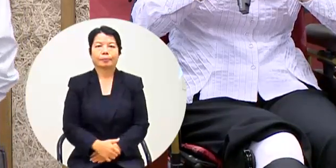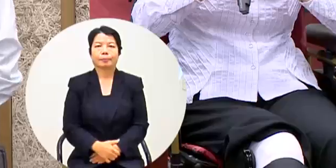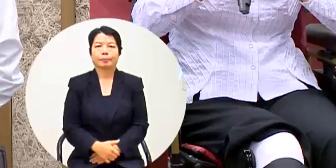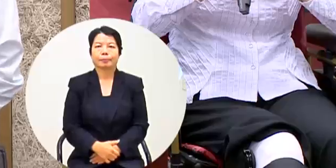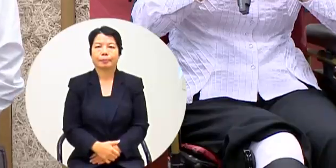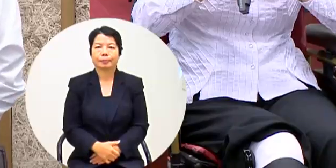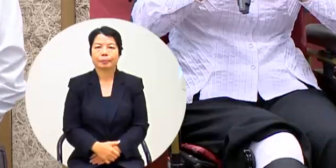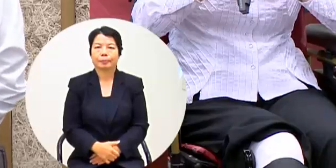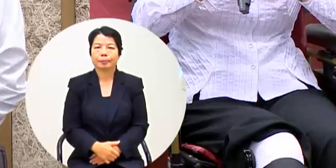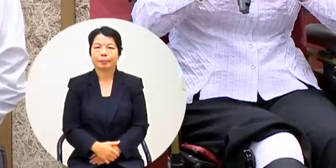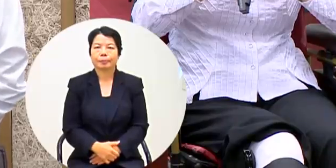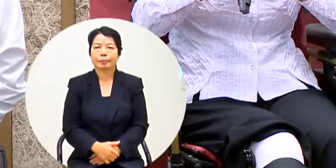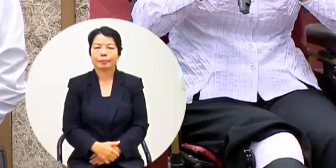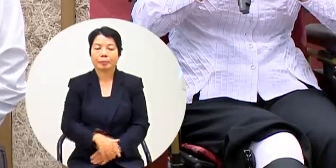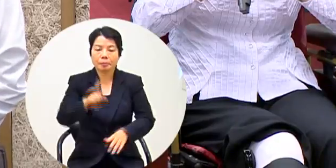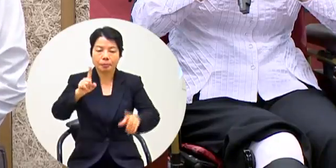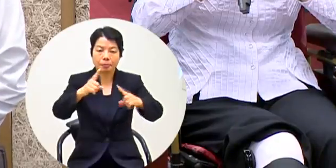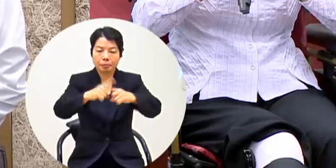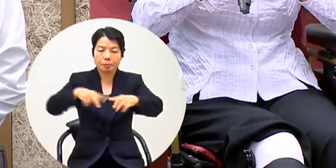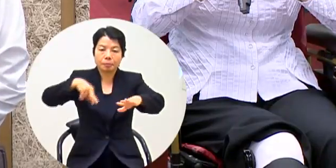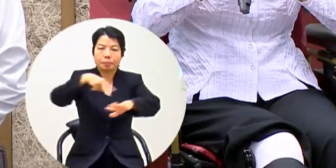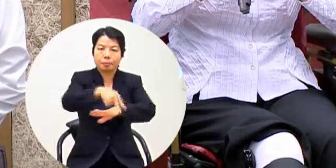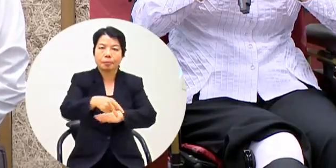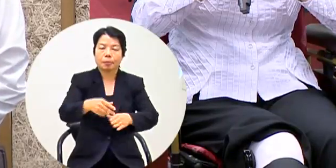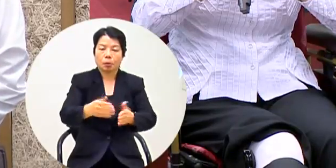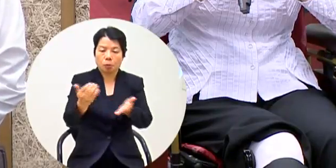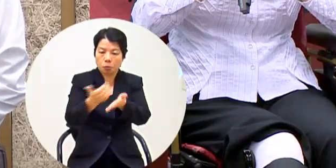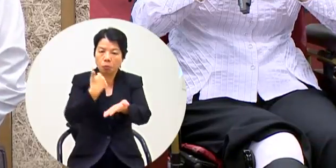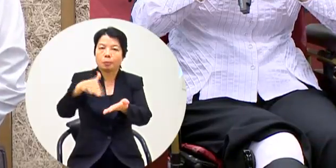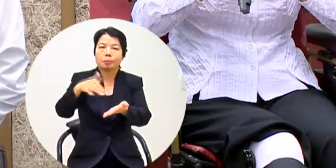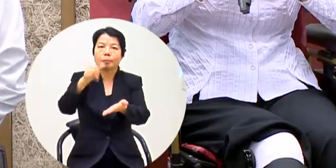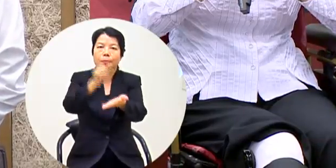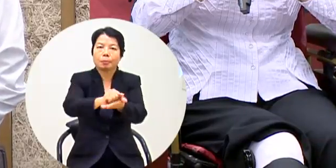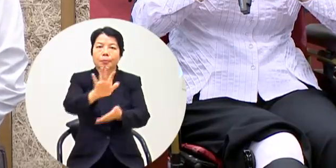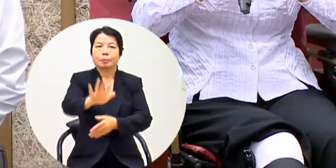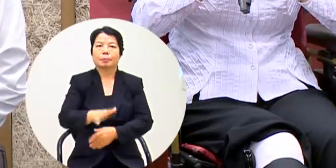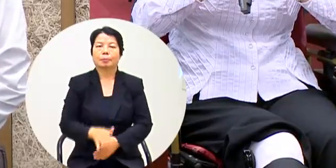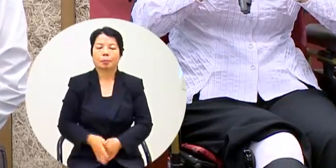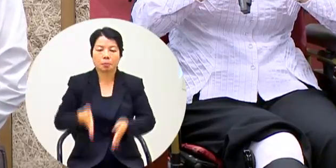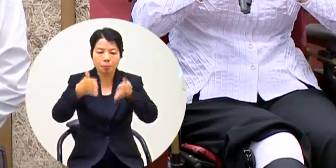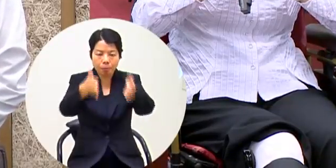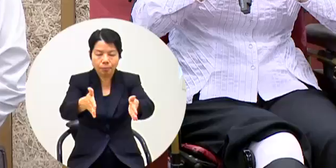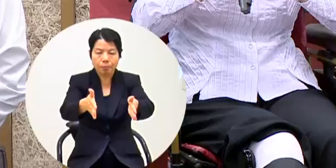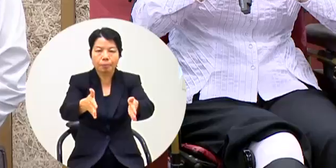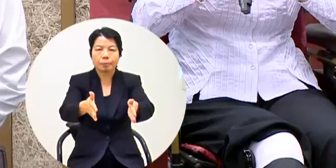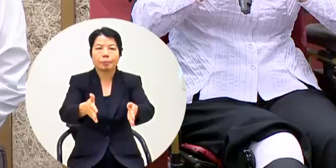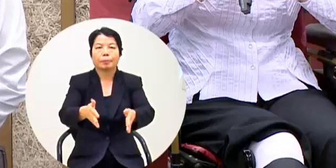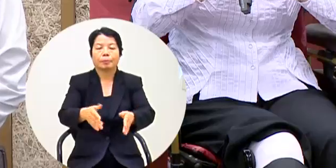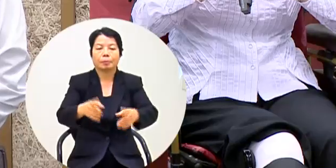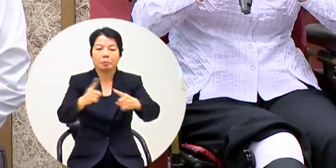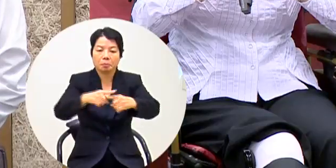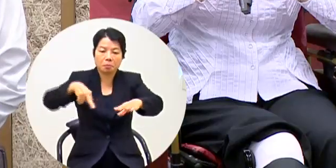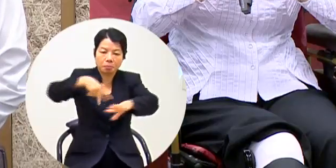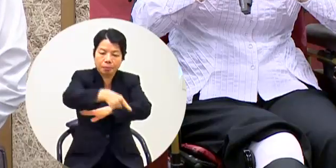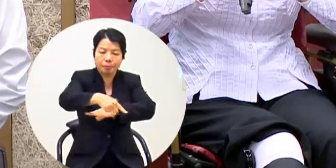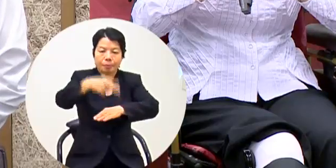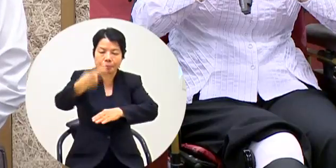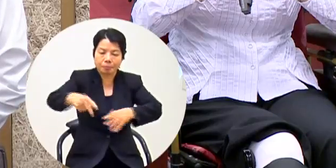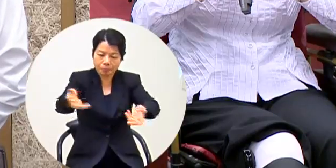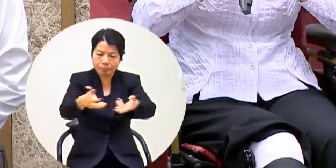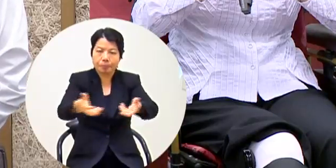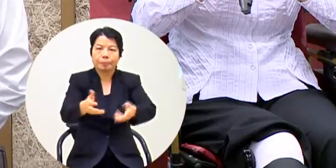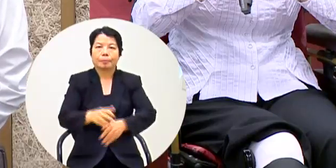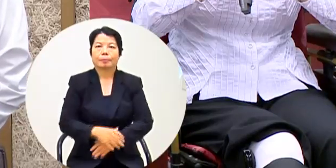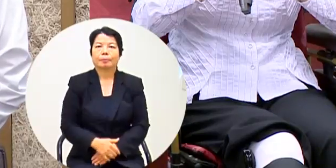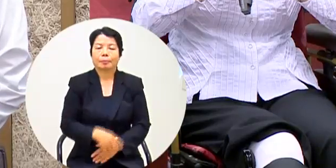行道好像有编列经费在做一些人行道的重铺，那你们在人行道重铺的计划里头，假设编